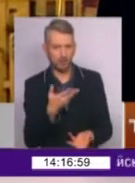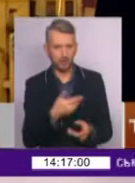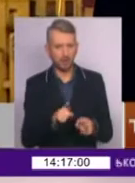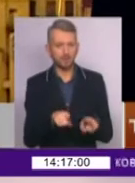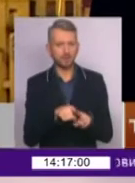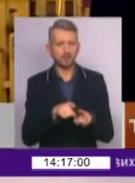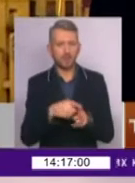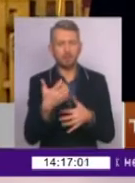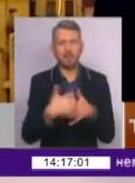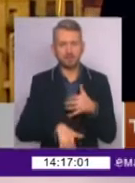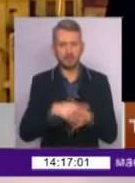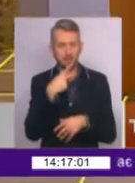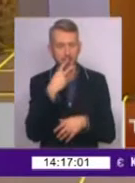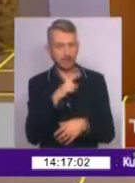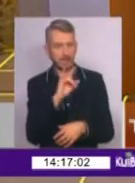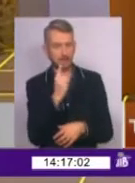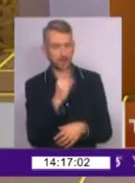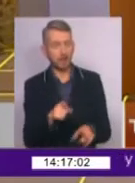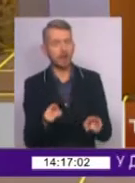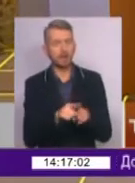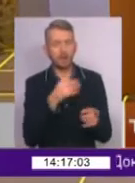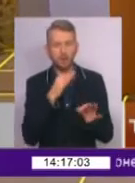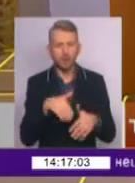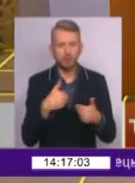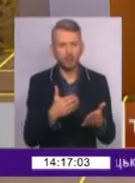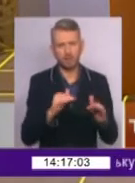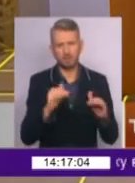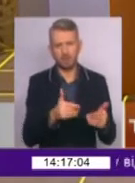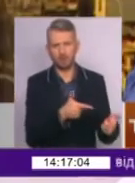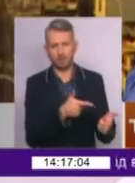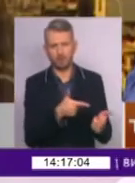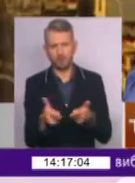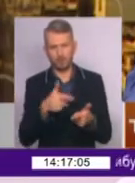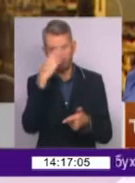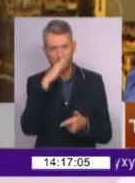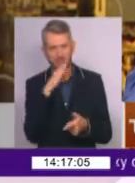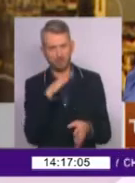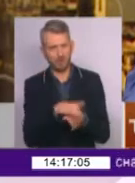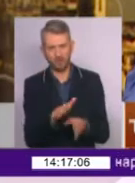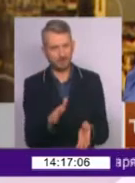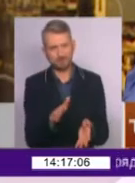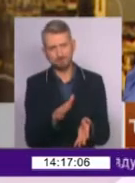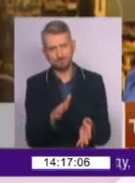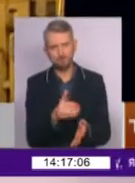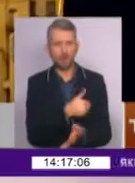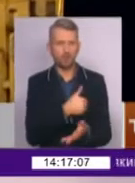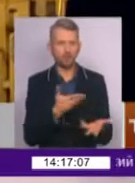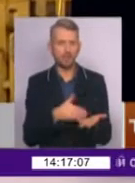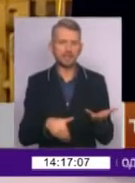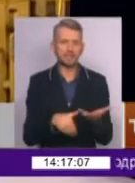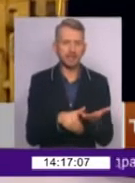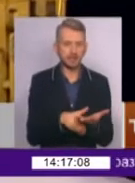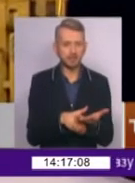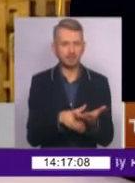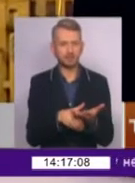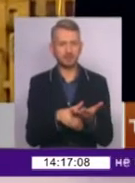пасивне паління для дитини. Але, звичайно, таку рекомендацію менше за все готові батьки виконати. Вони хочуть якийсь засіб